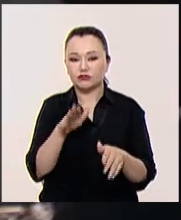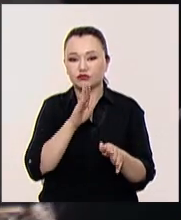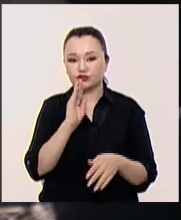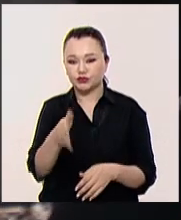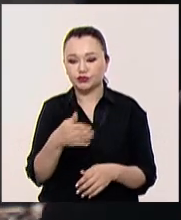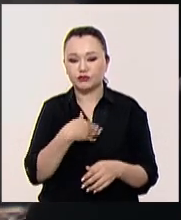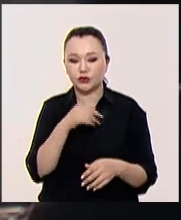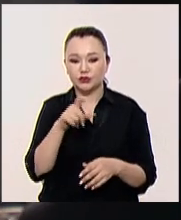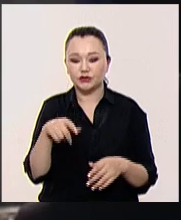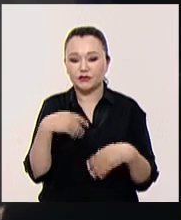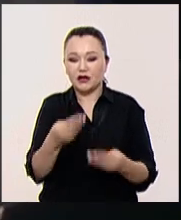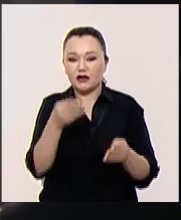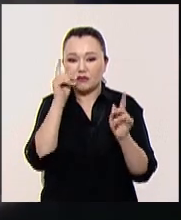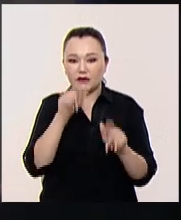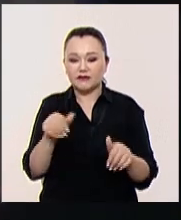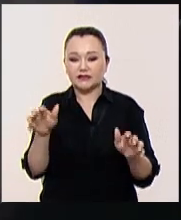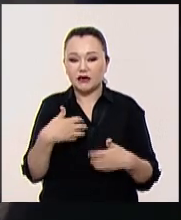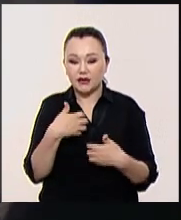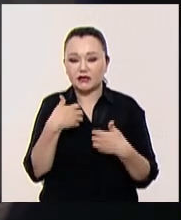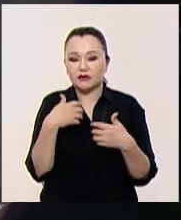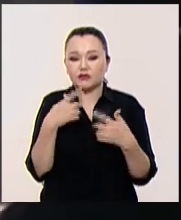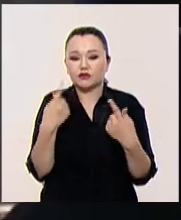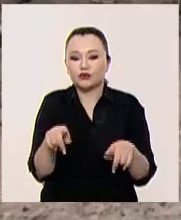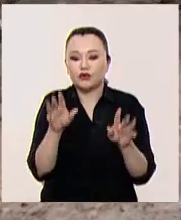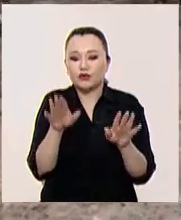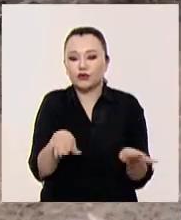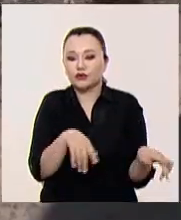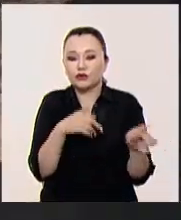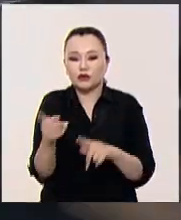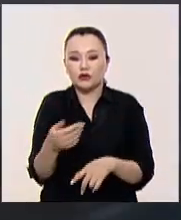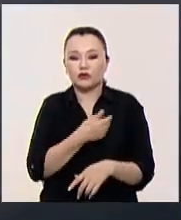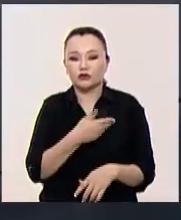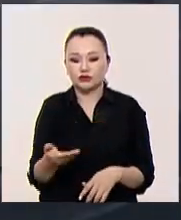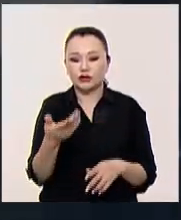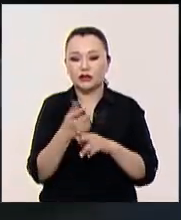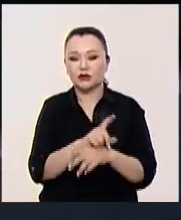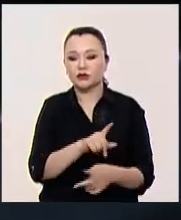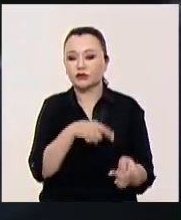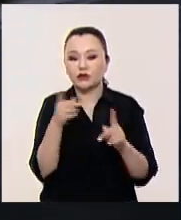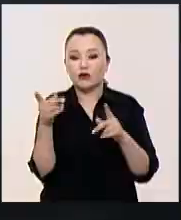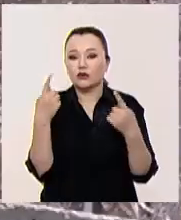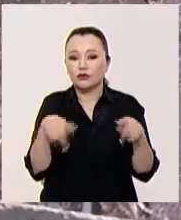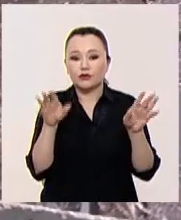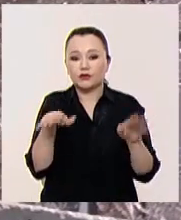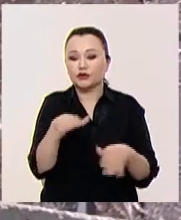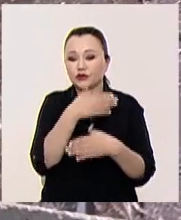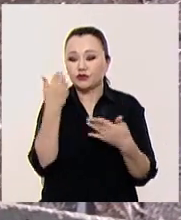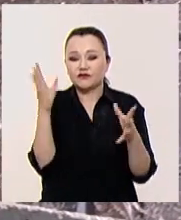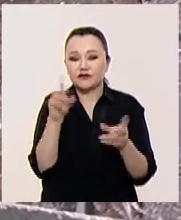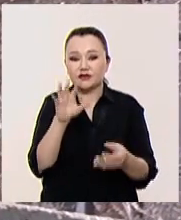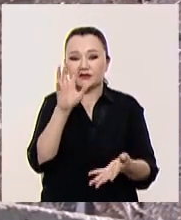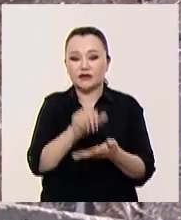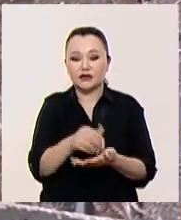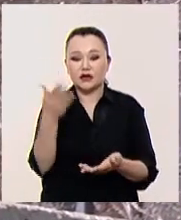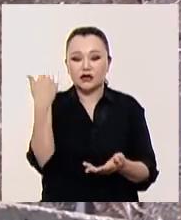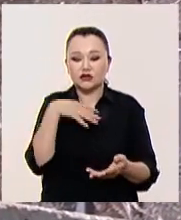давали людям право прийти, забрать и перенести, куда он захочет. Но только перенести гаражи некуда. Вся земля давно занята. Раньше